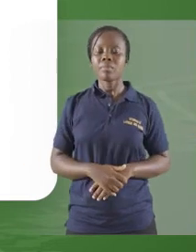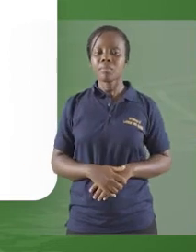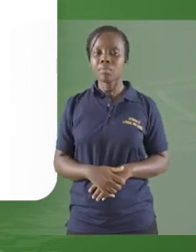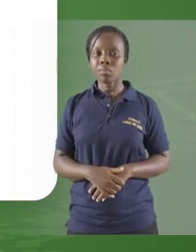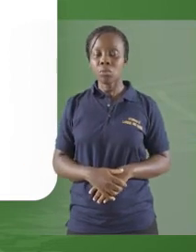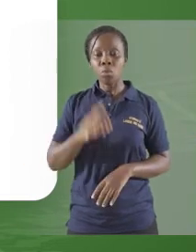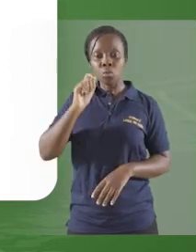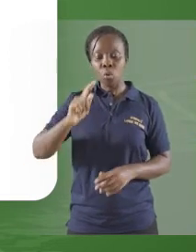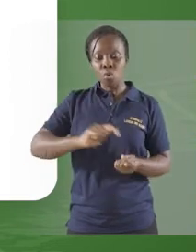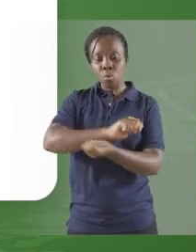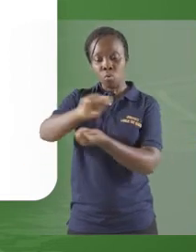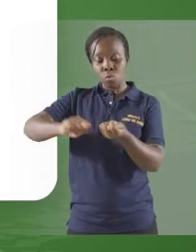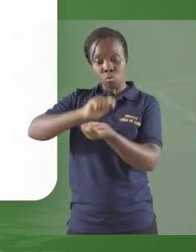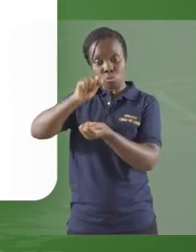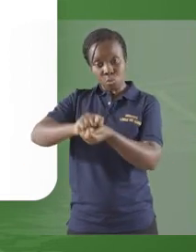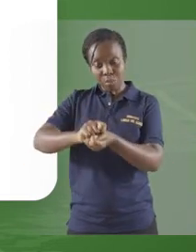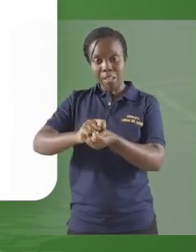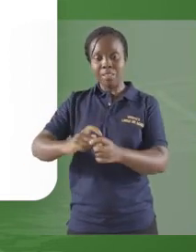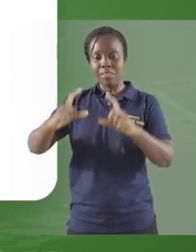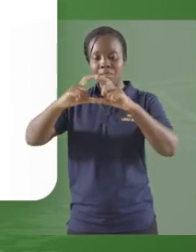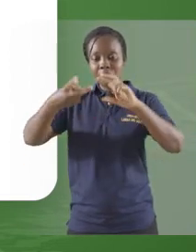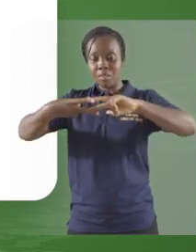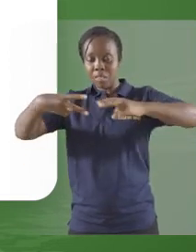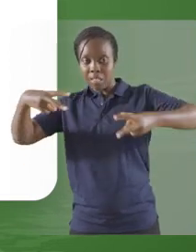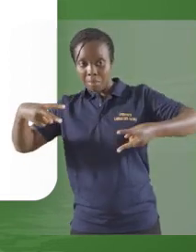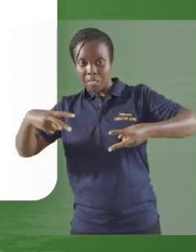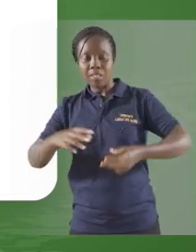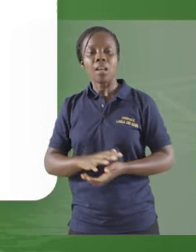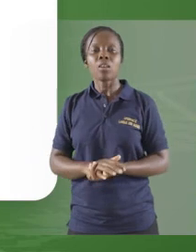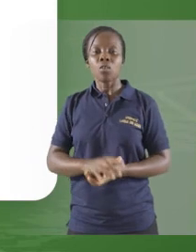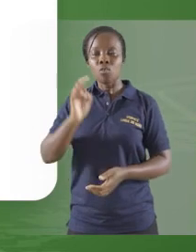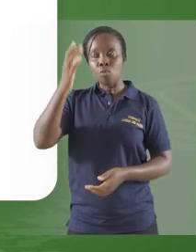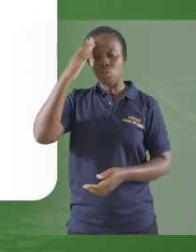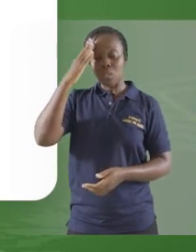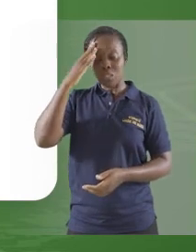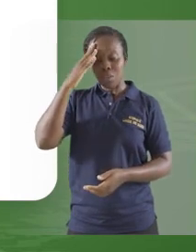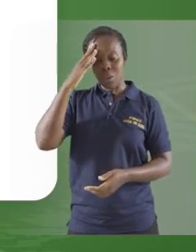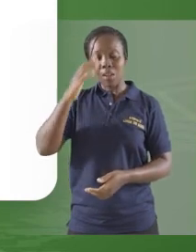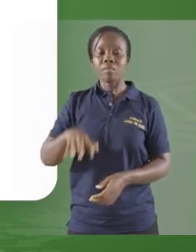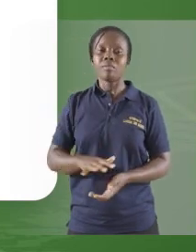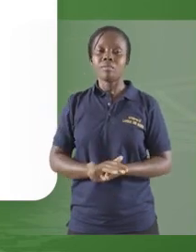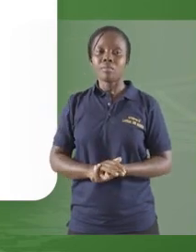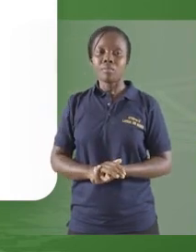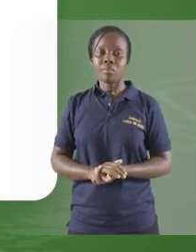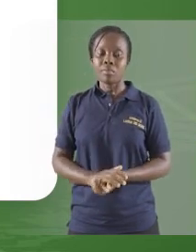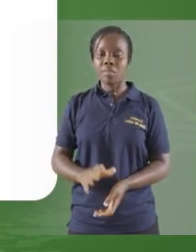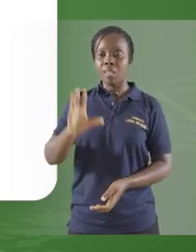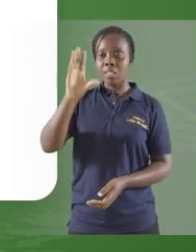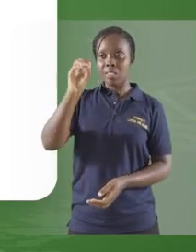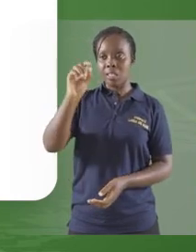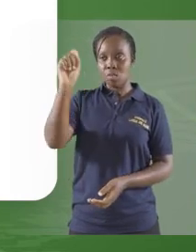L'ensemble des gamètes faisant 100%. Donc, pour chaque type de gamète, nous allons avoir